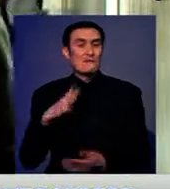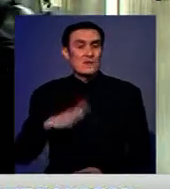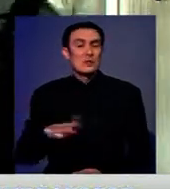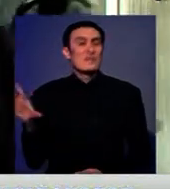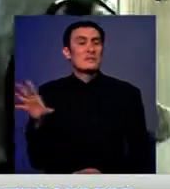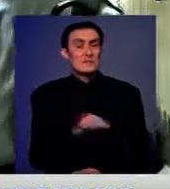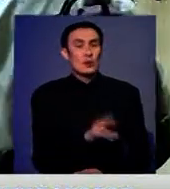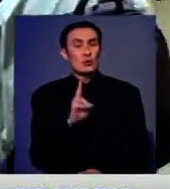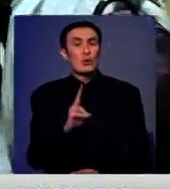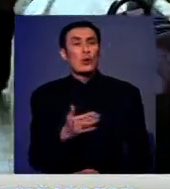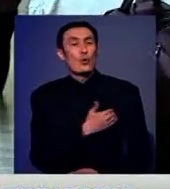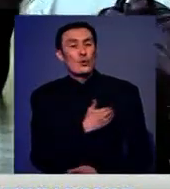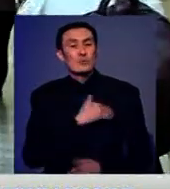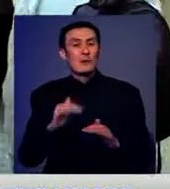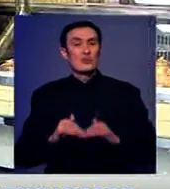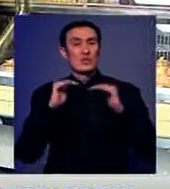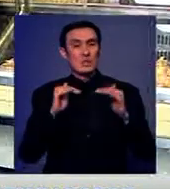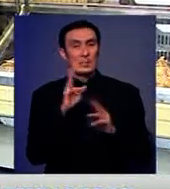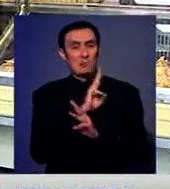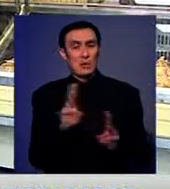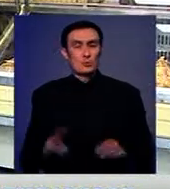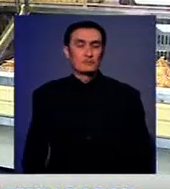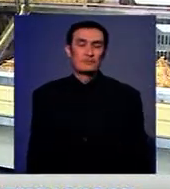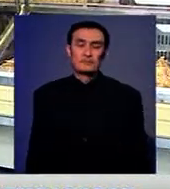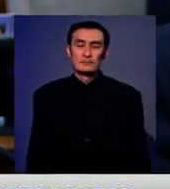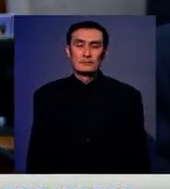вынуждены все, кто рассчитывает на повышение дохода.